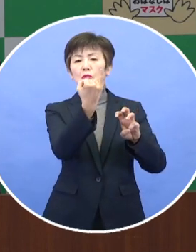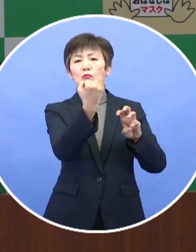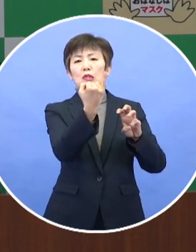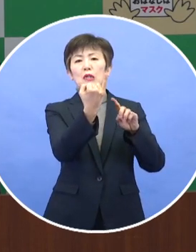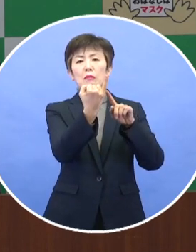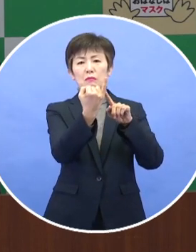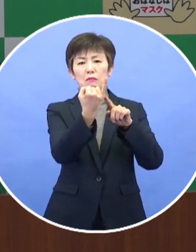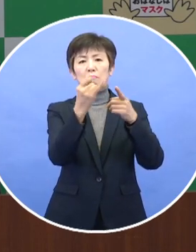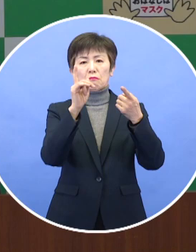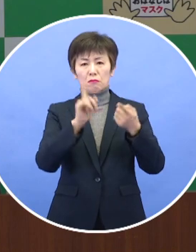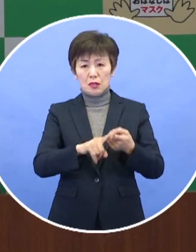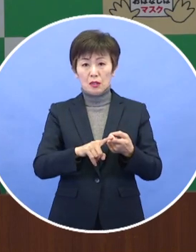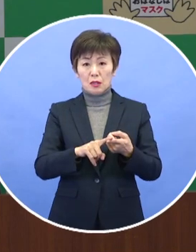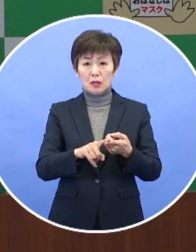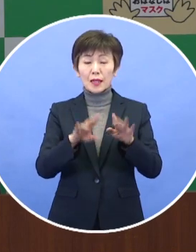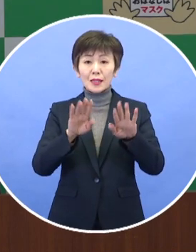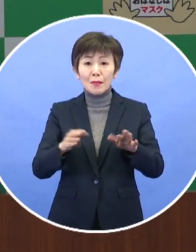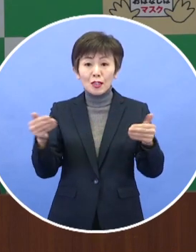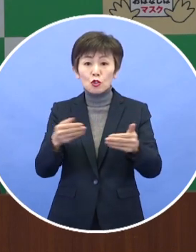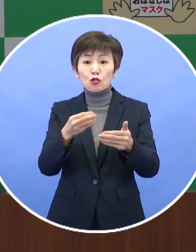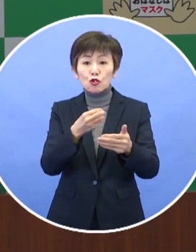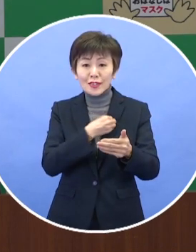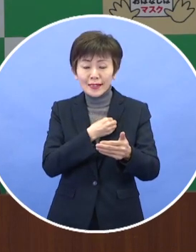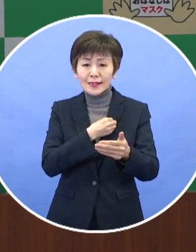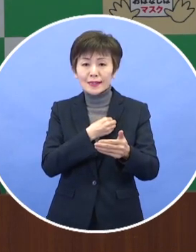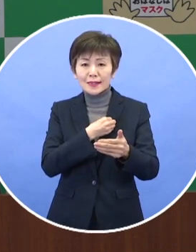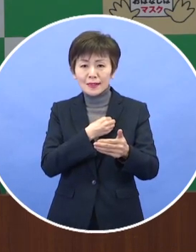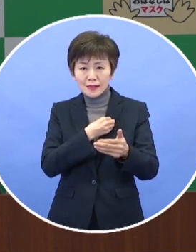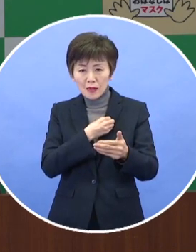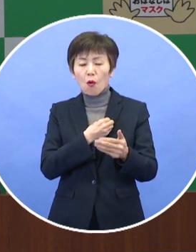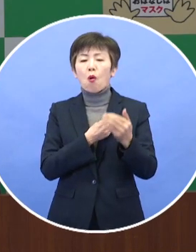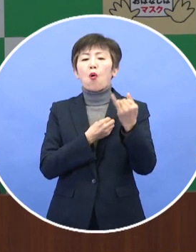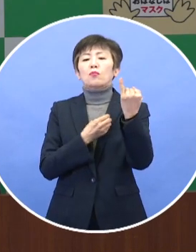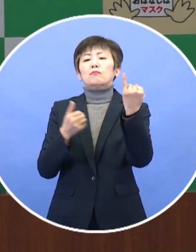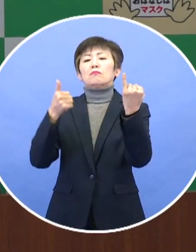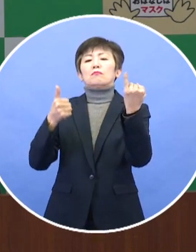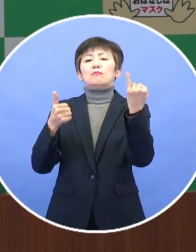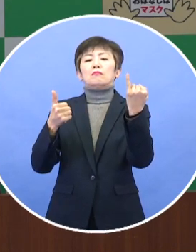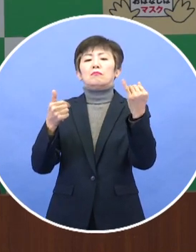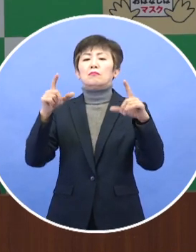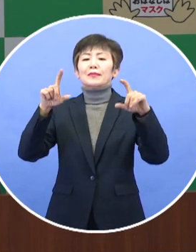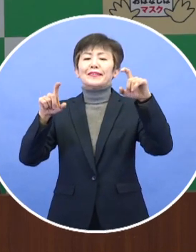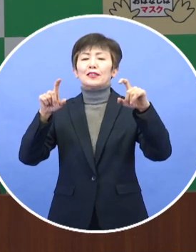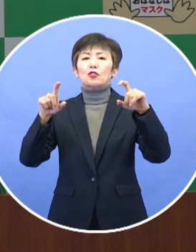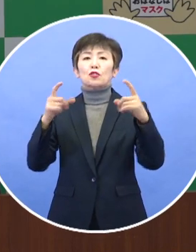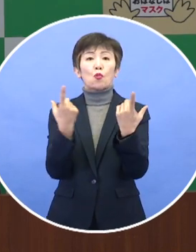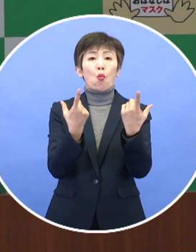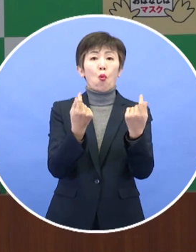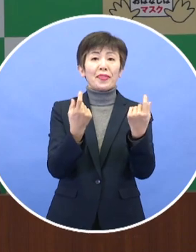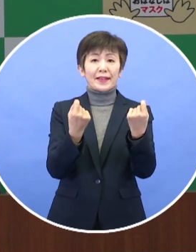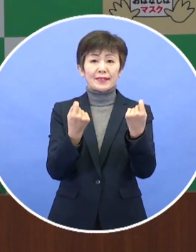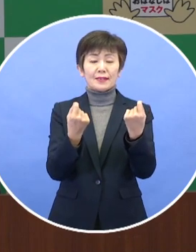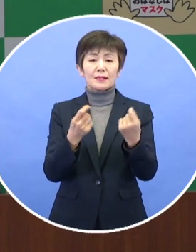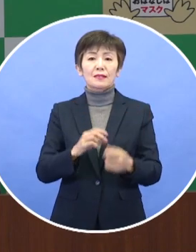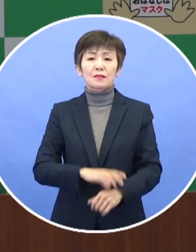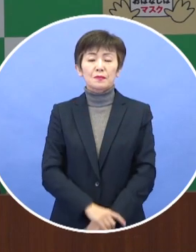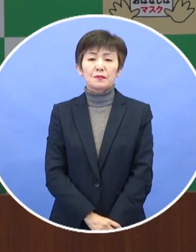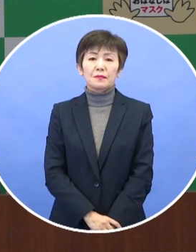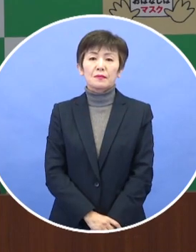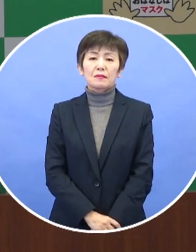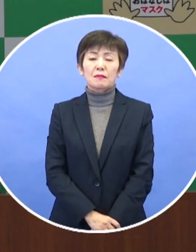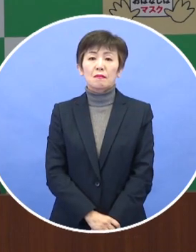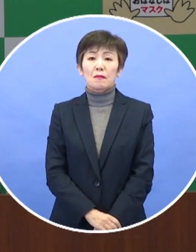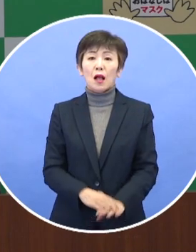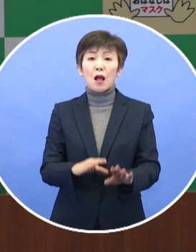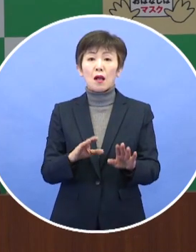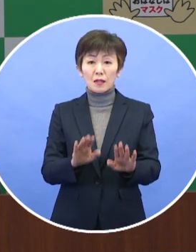体女性の職員の比率、男女比ですね、これにだいぶ合ってきたというところでございます。さら